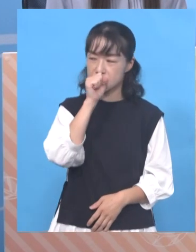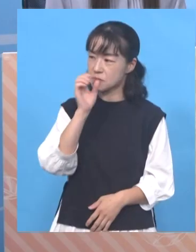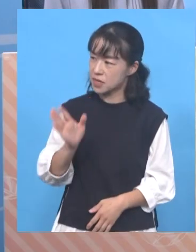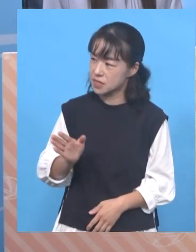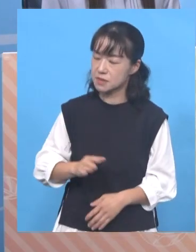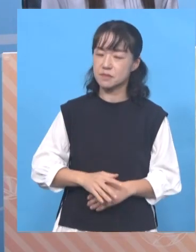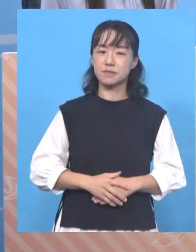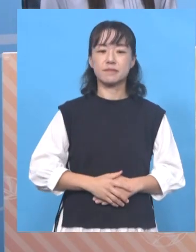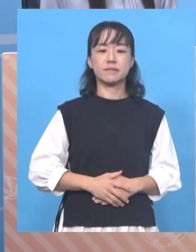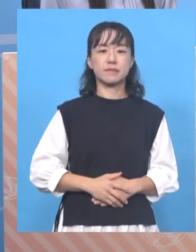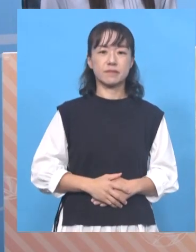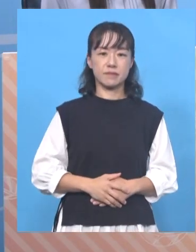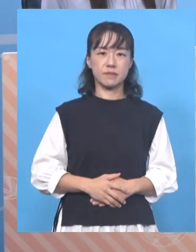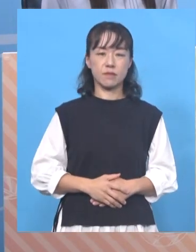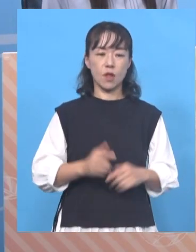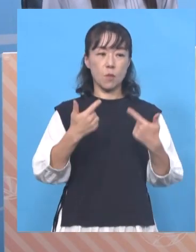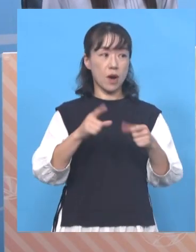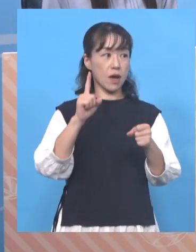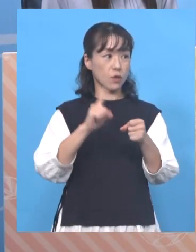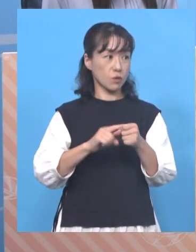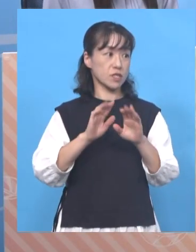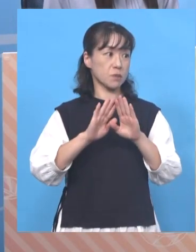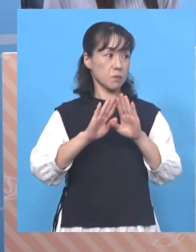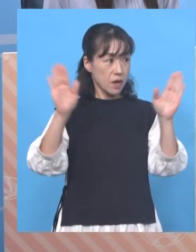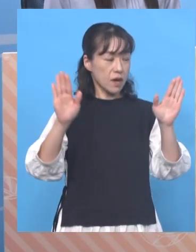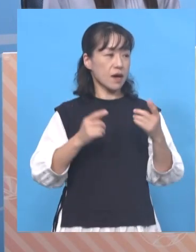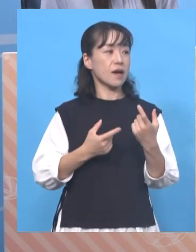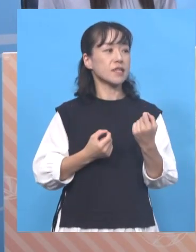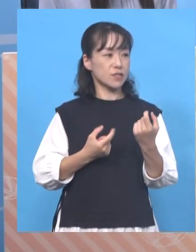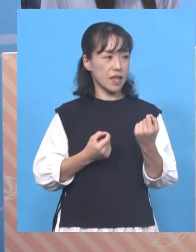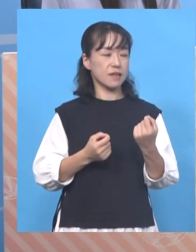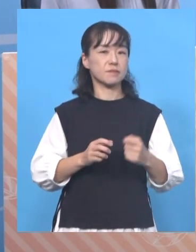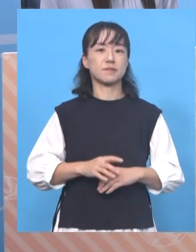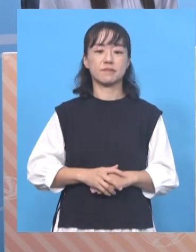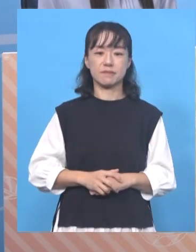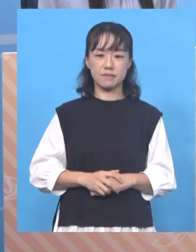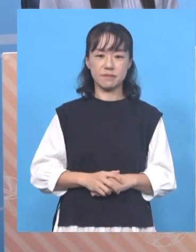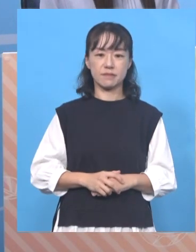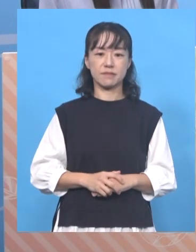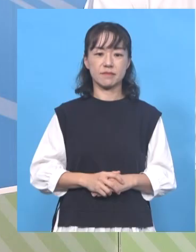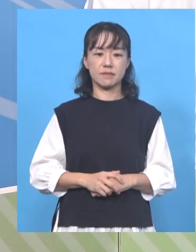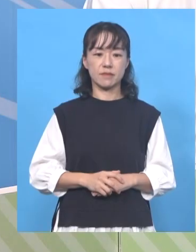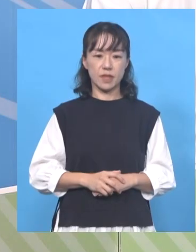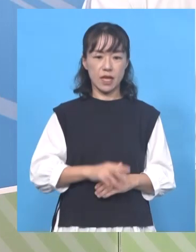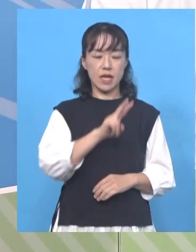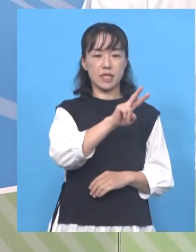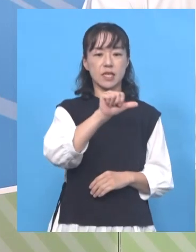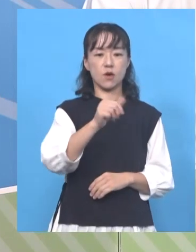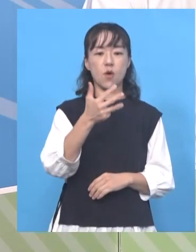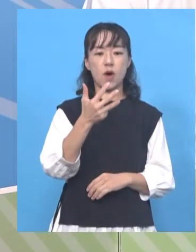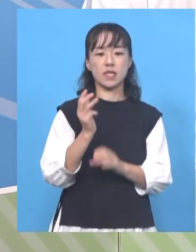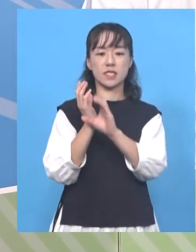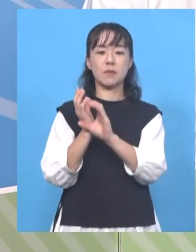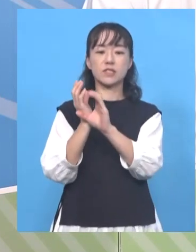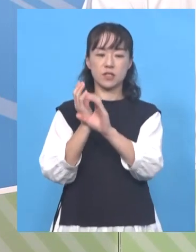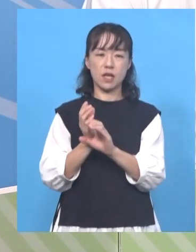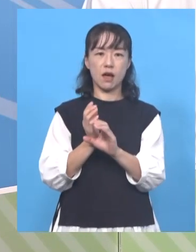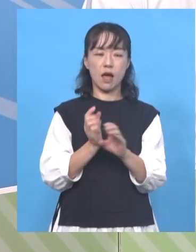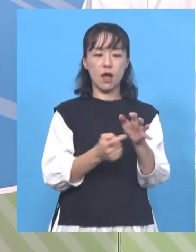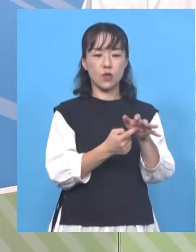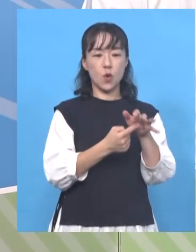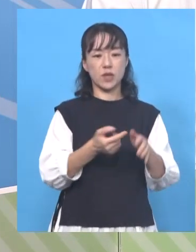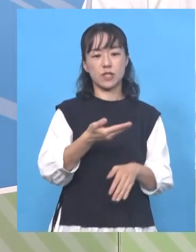します。 さて、毎年恒例の秋祭りの季節ですね。 はい、東近江秋祭りはにご